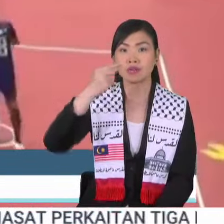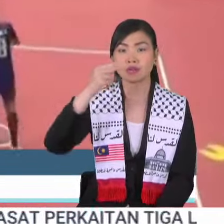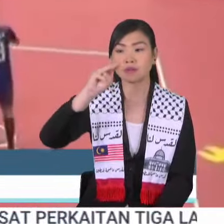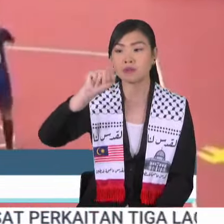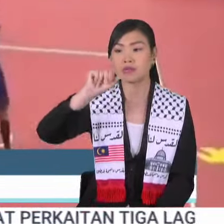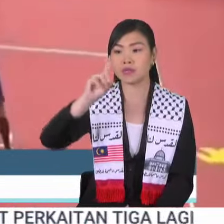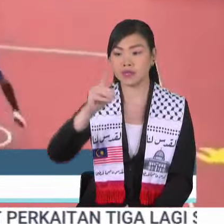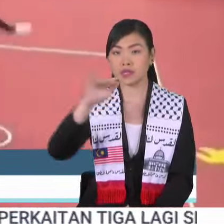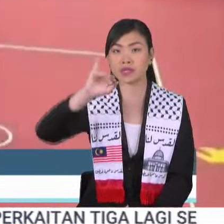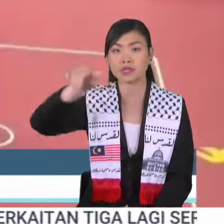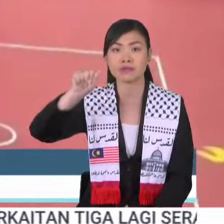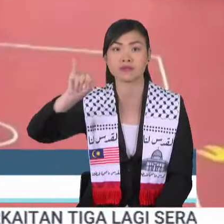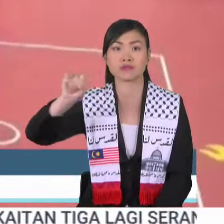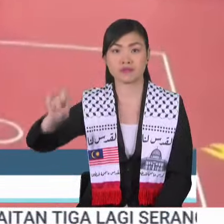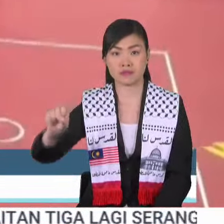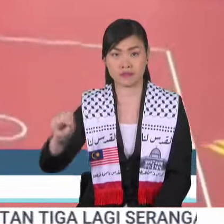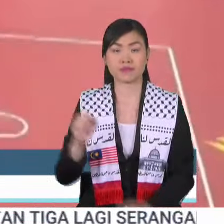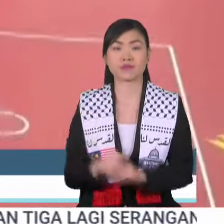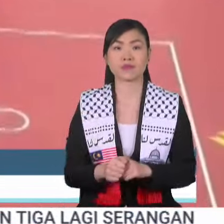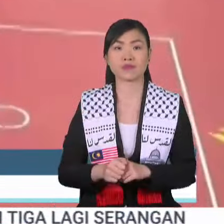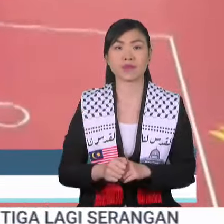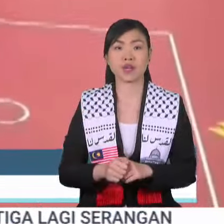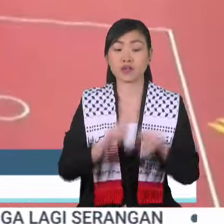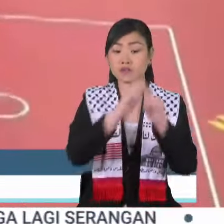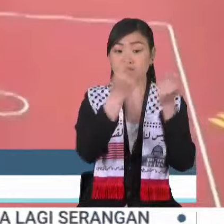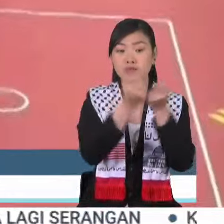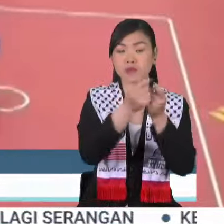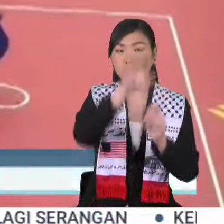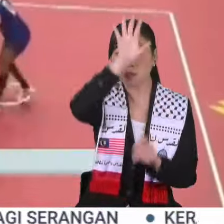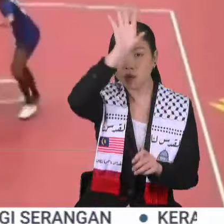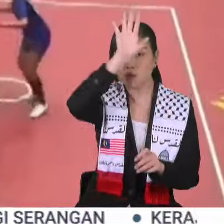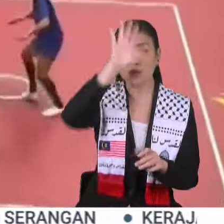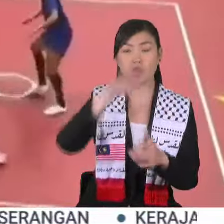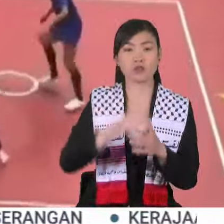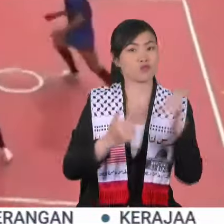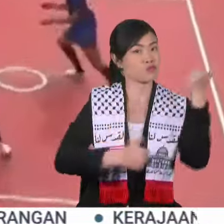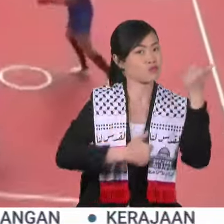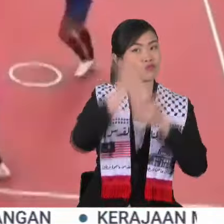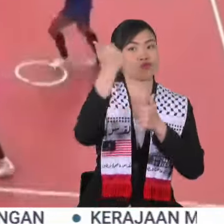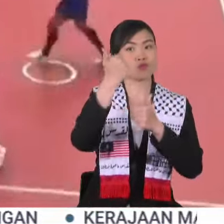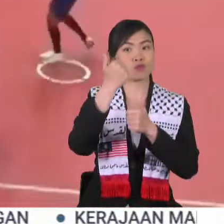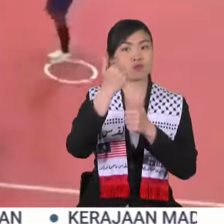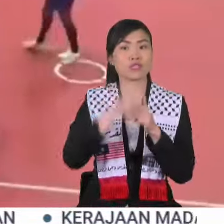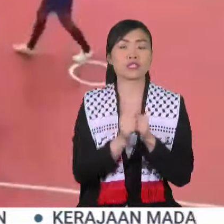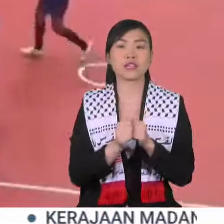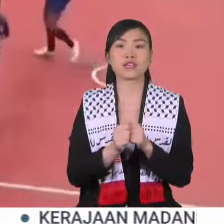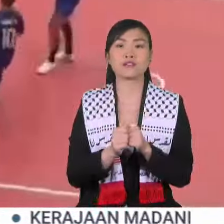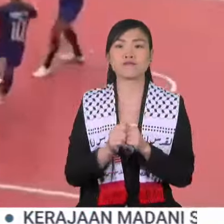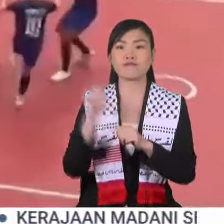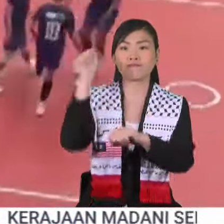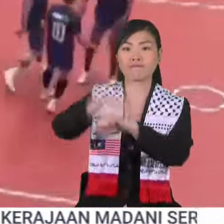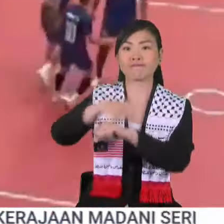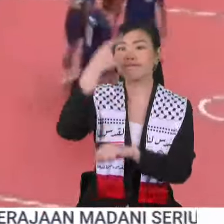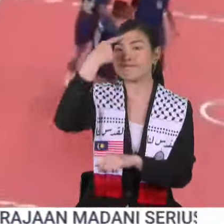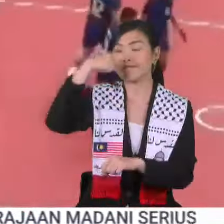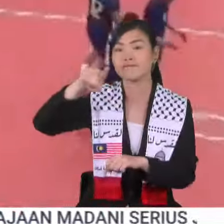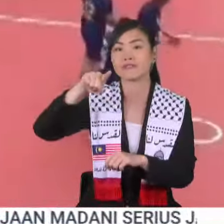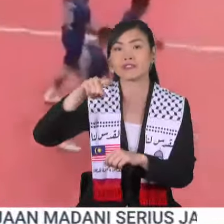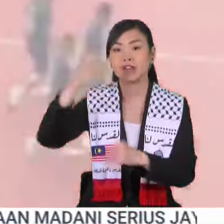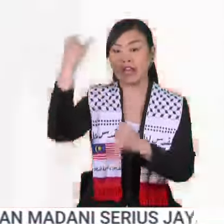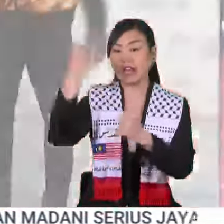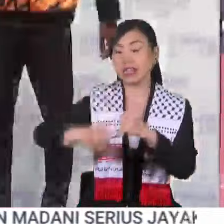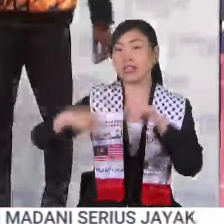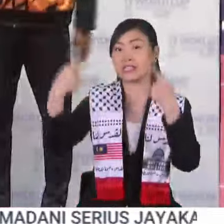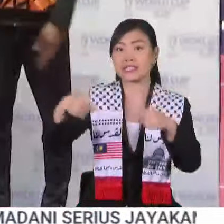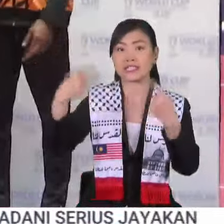Rabu lepas, kuat takraw negara mencipta sejarah apabila menamatkan penguasaan Thailand dengan menewaskan mereka pada saingan